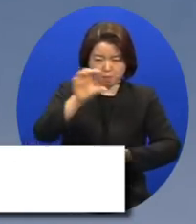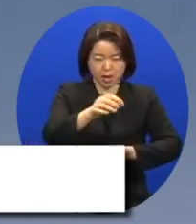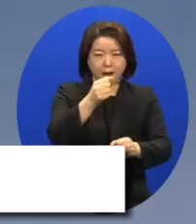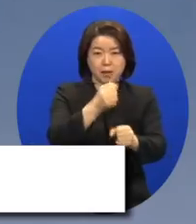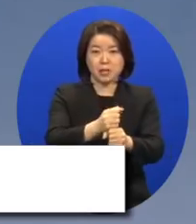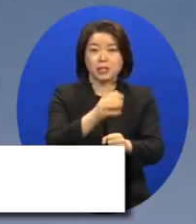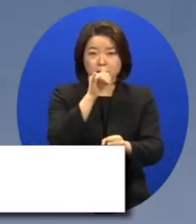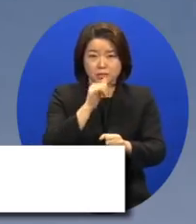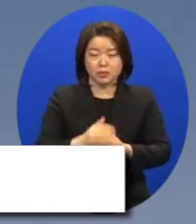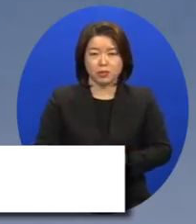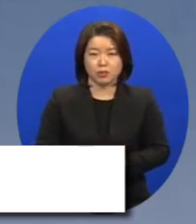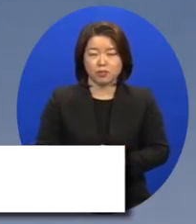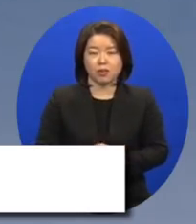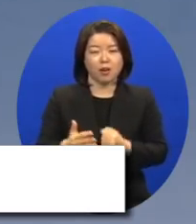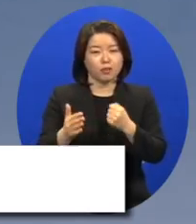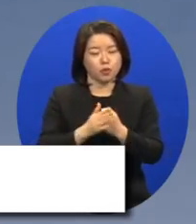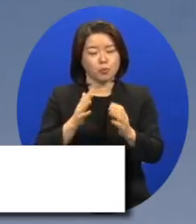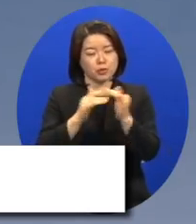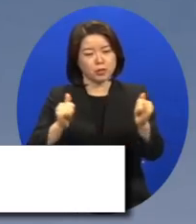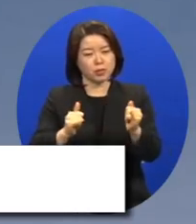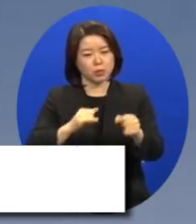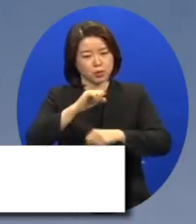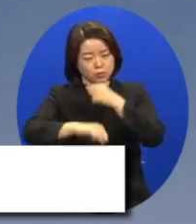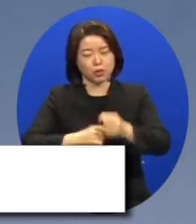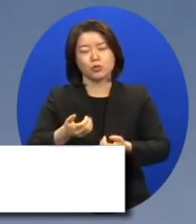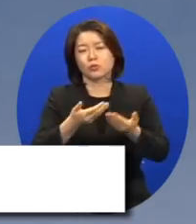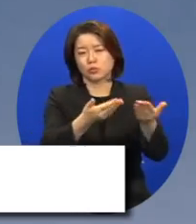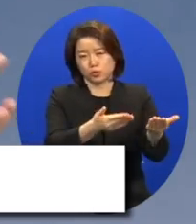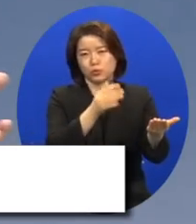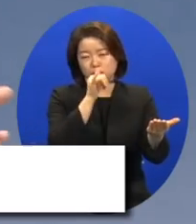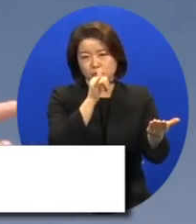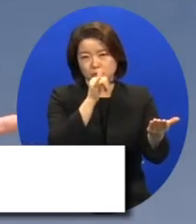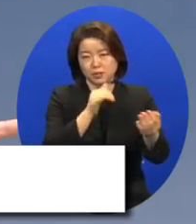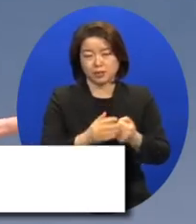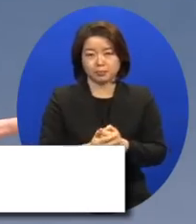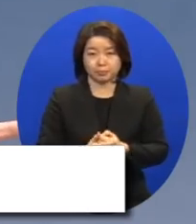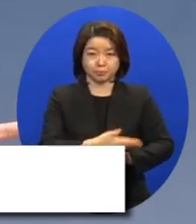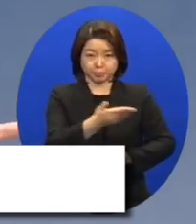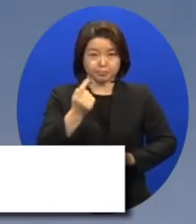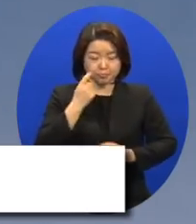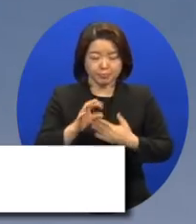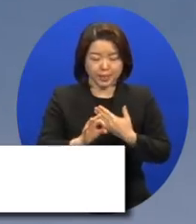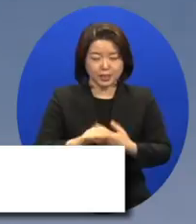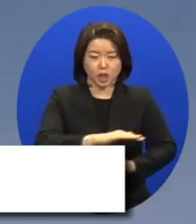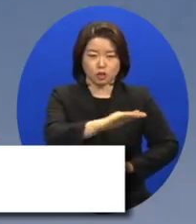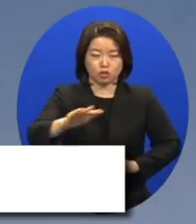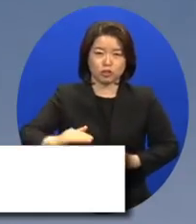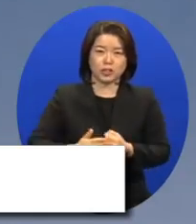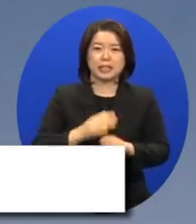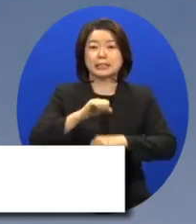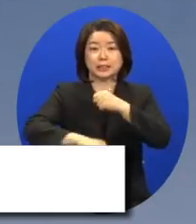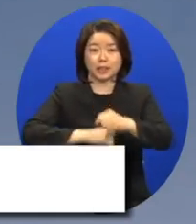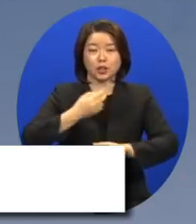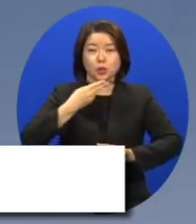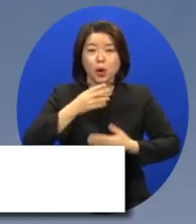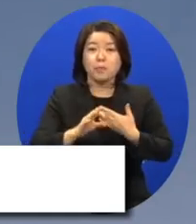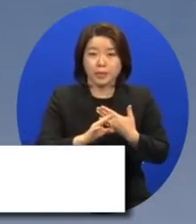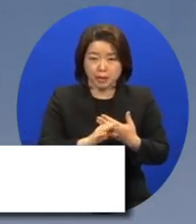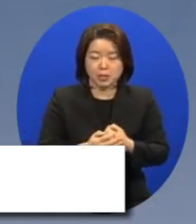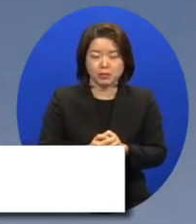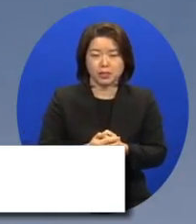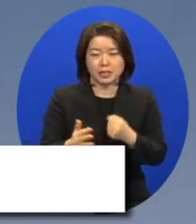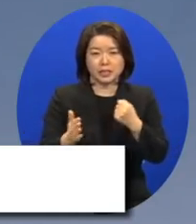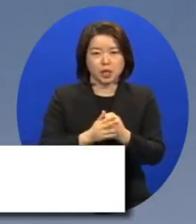그러니 사람에게 자유를 주신 거죠 여러분 만약에 우리가 자유가 없다면 그래서